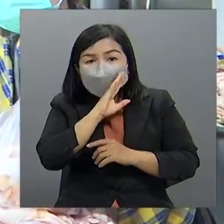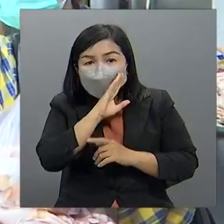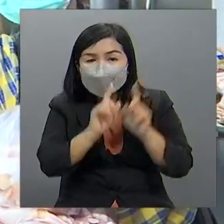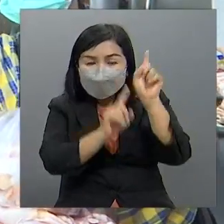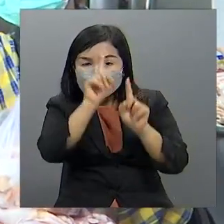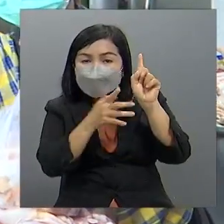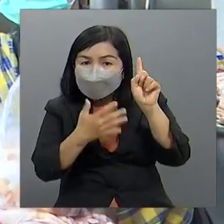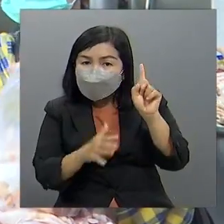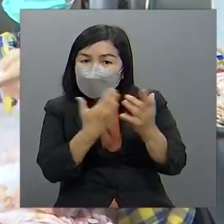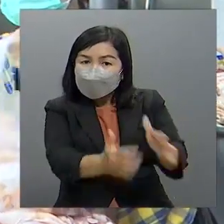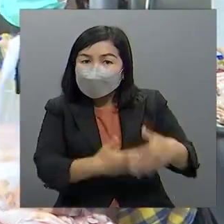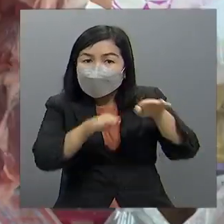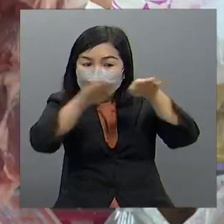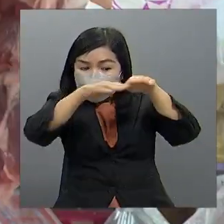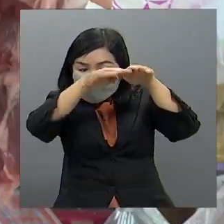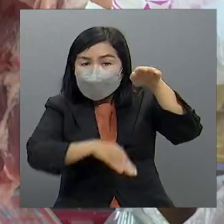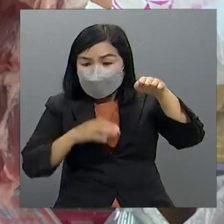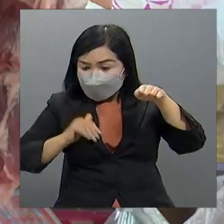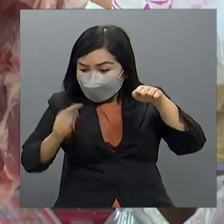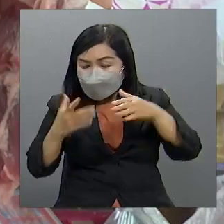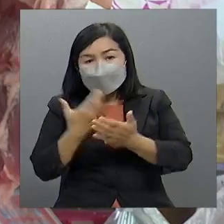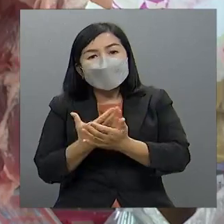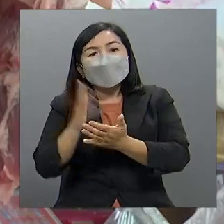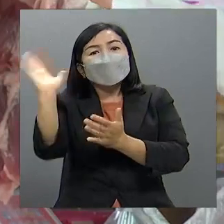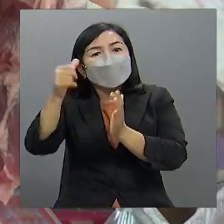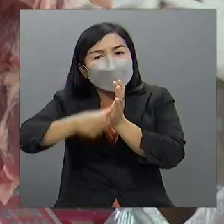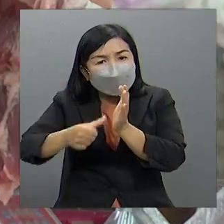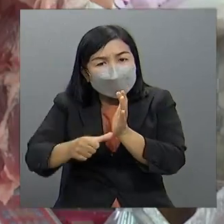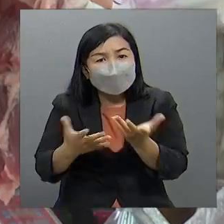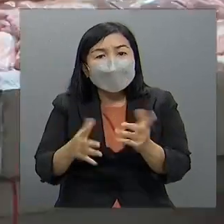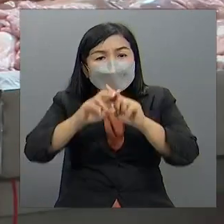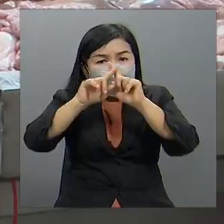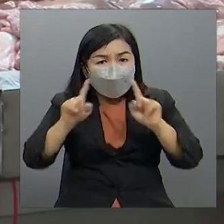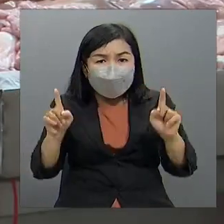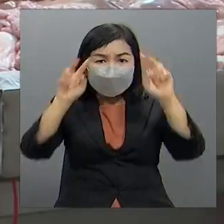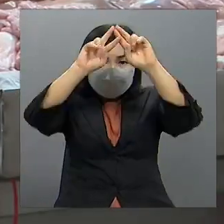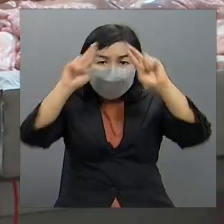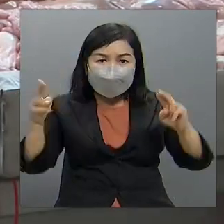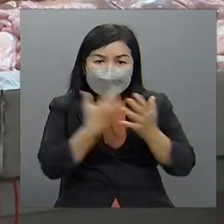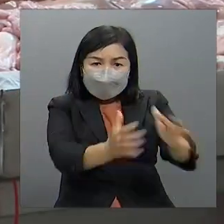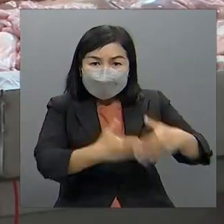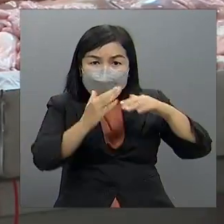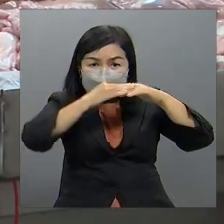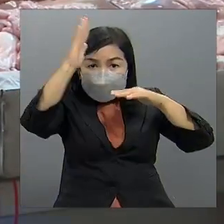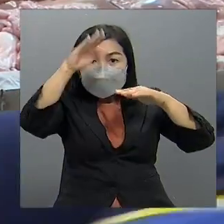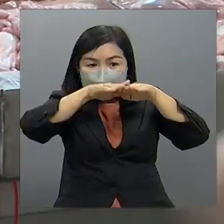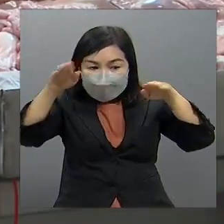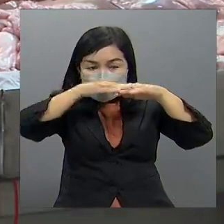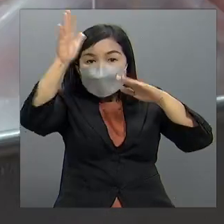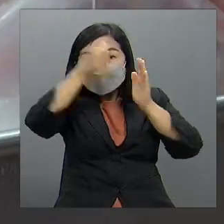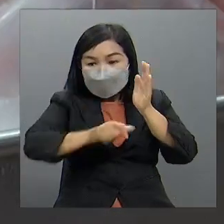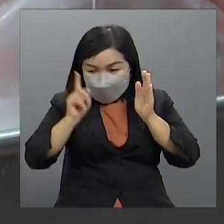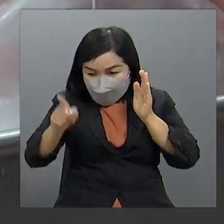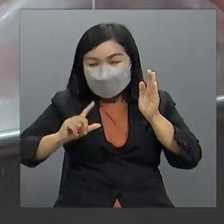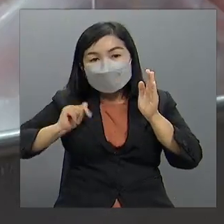ได้ไม่ถึงเกณฑ์ก็ไม่ต้องจ่ายภาษีนะคะแต่สำหรับผู้ประกอบการที่รายได้ถึงเกณฑ์ก็ต้องชำระภาษีแล้วในกรณี